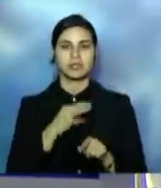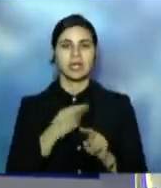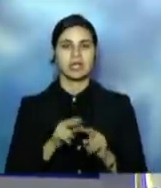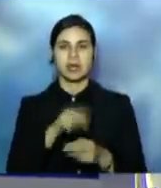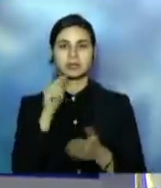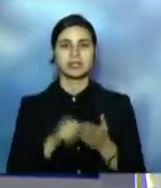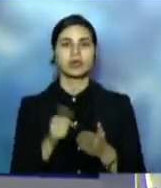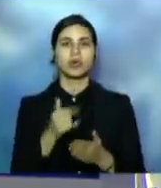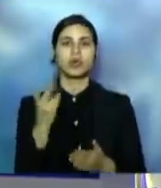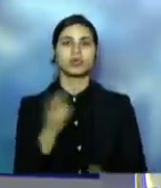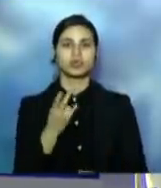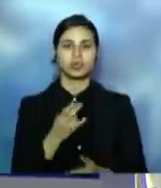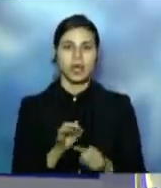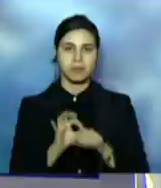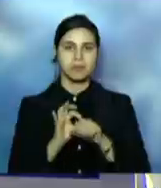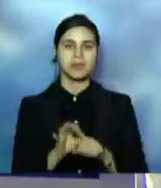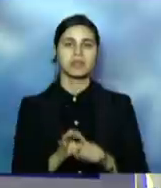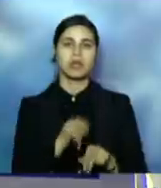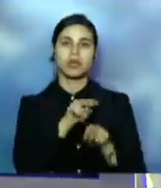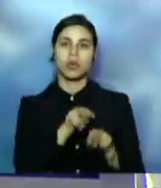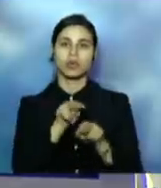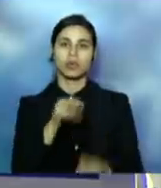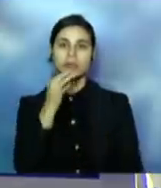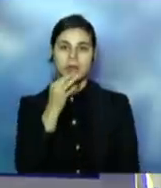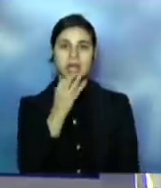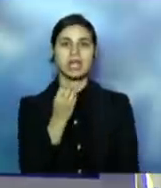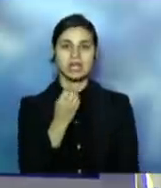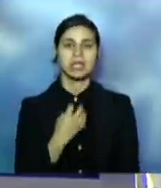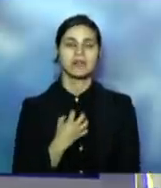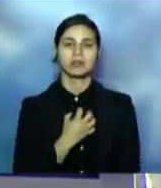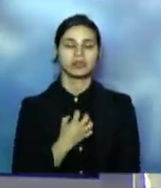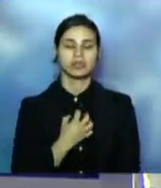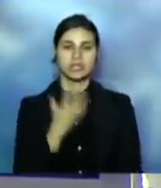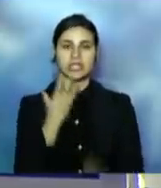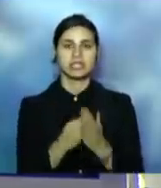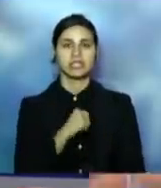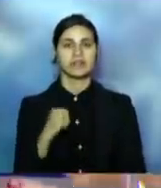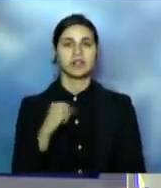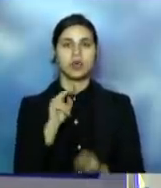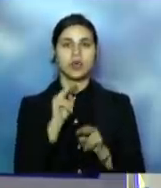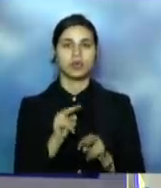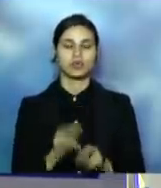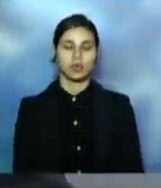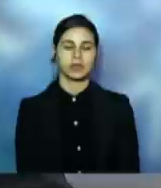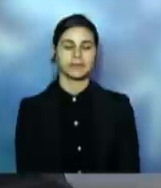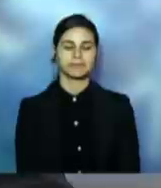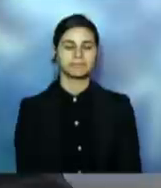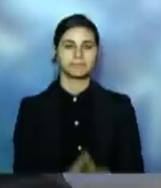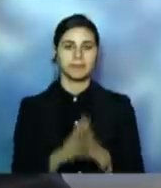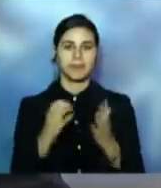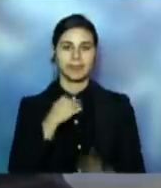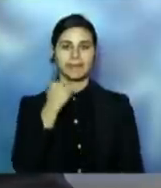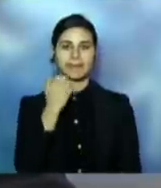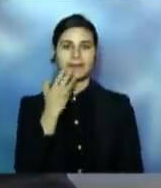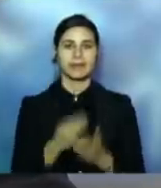საკითხამდე, როგორ უნდა მივიდეთ კონტროლთან და მერე კიდე უფრო მნიშვნელოვან კომპონენტთან, თვითკონტროლთან. დიდი მადლობა, მარი,